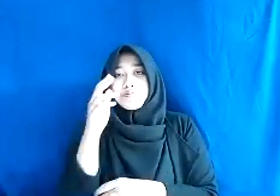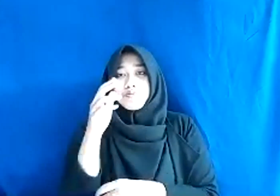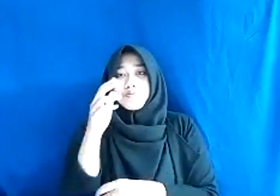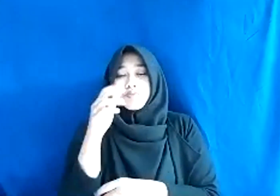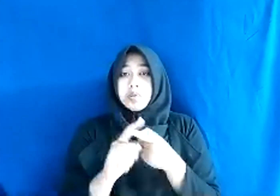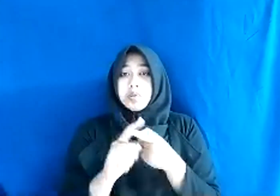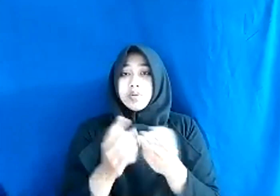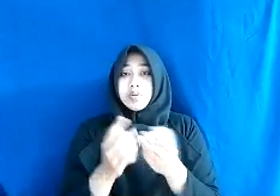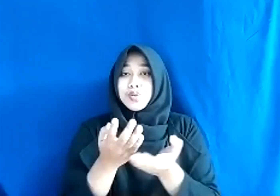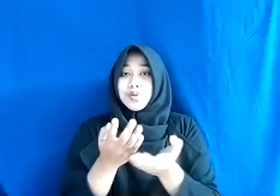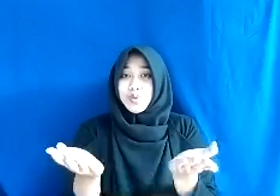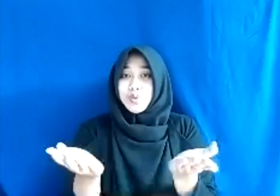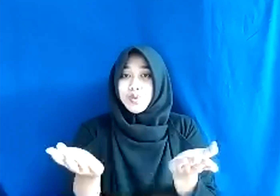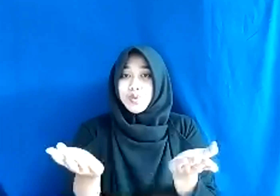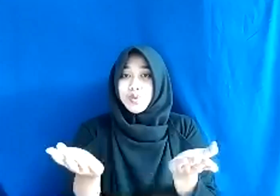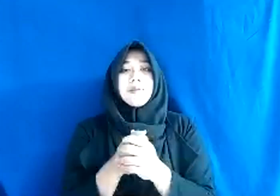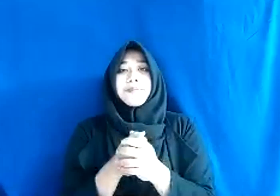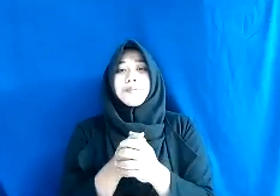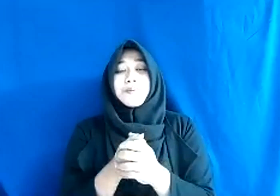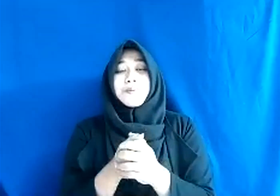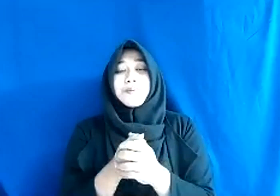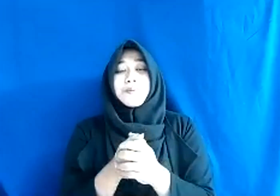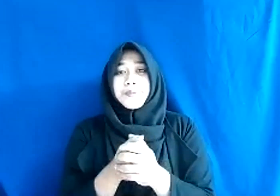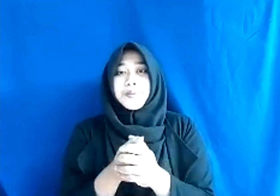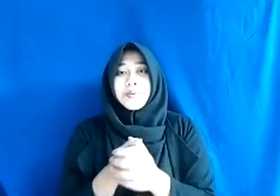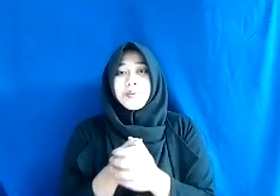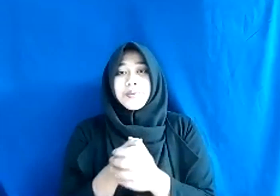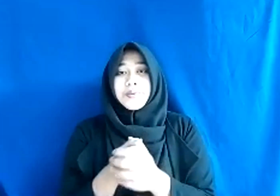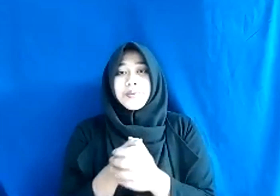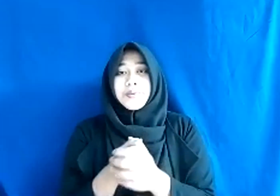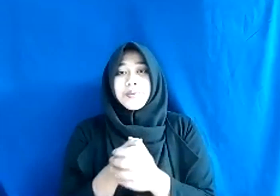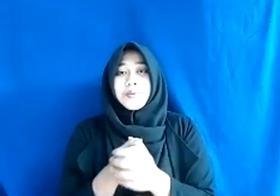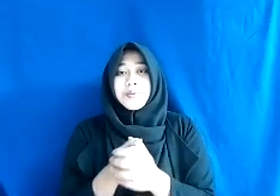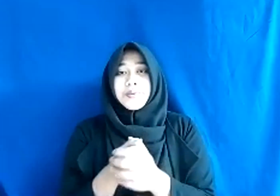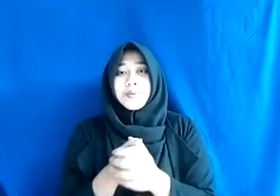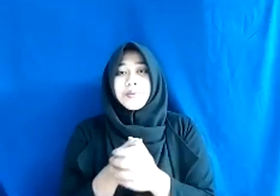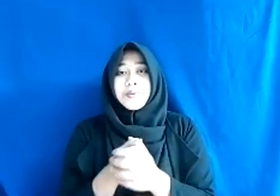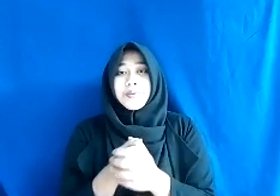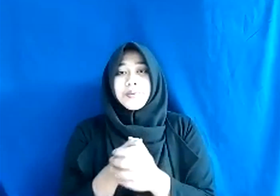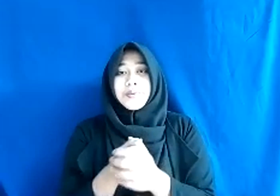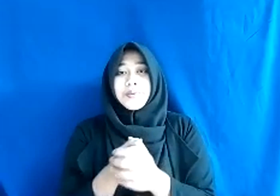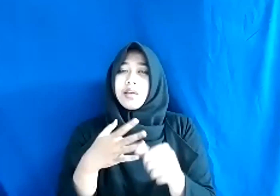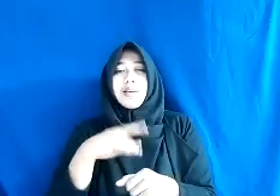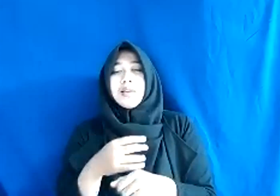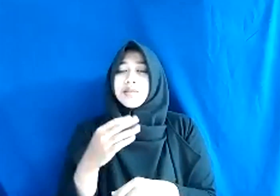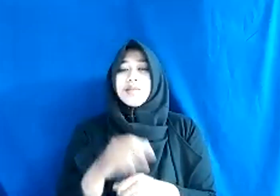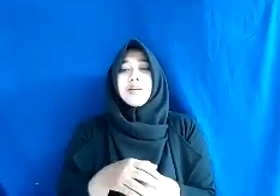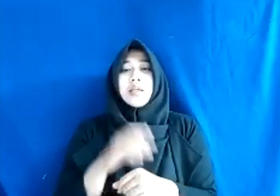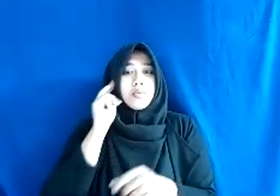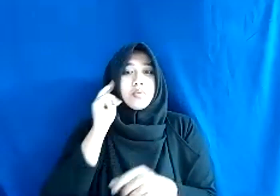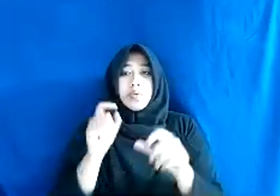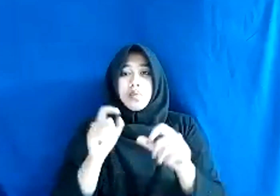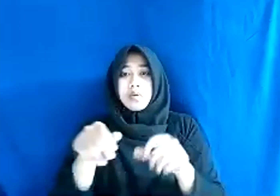Ini adalah waktu yang sangat istimewa saya rasa, dan terima kasih sekali lagi Bu Jagia, dan